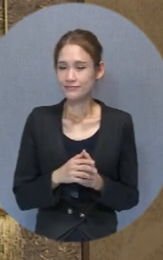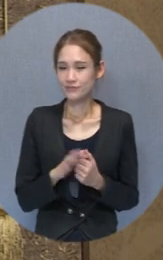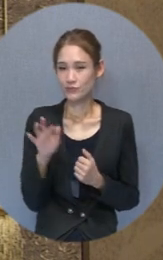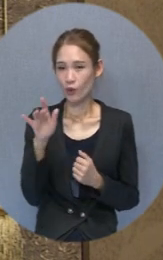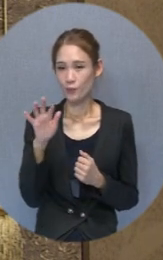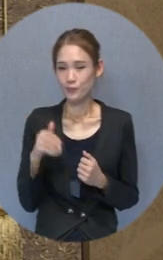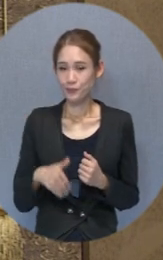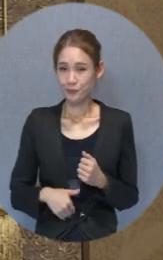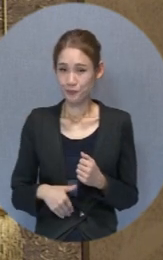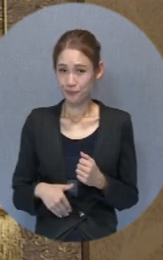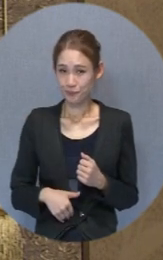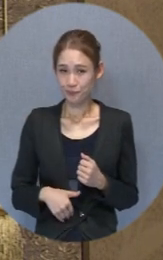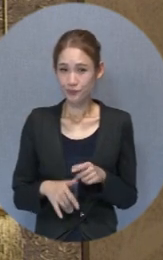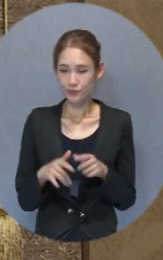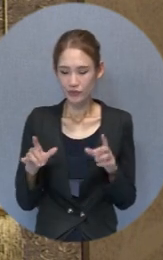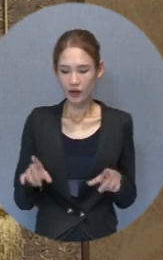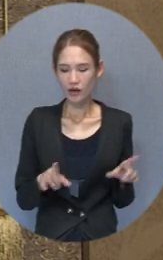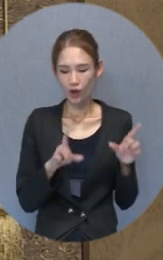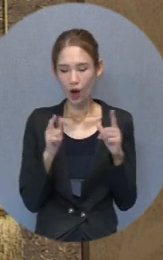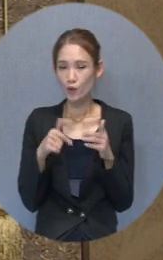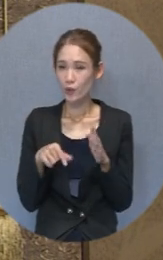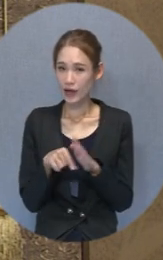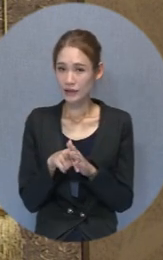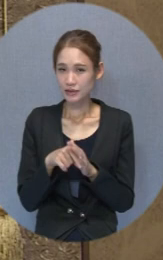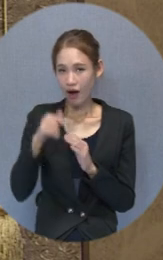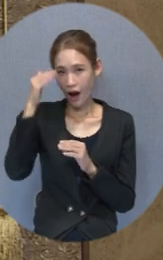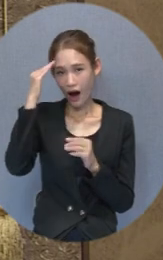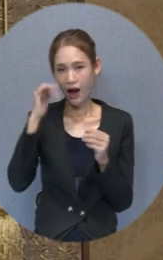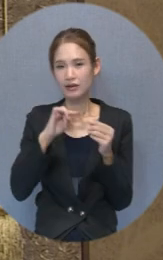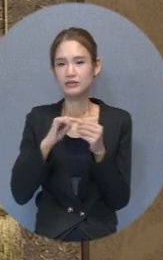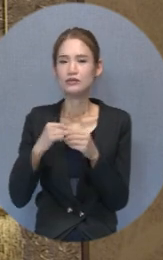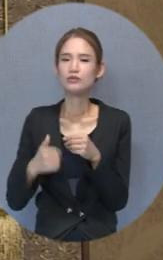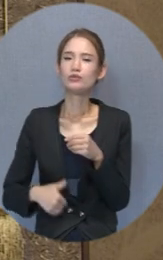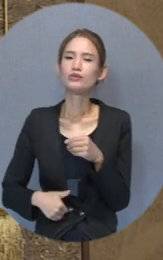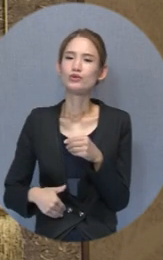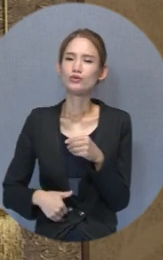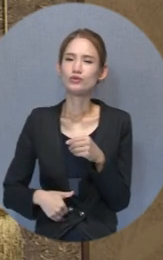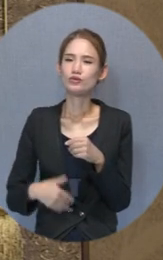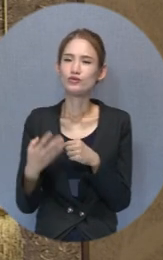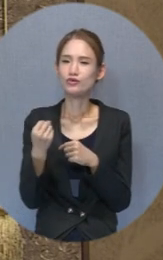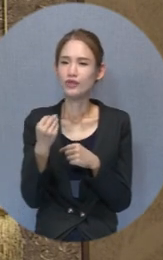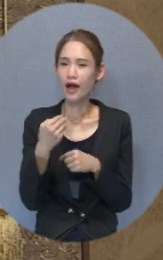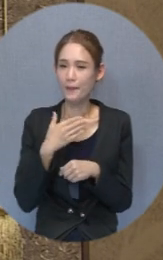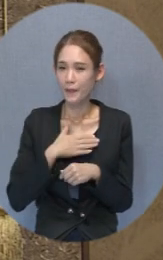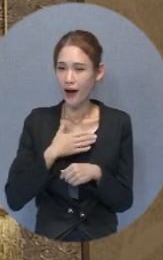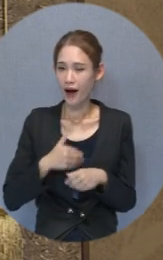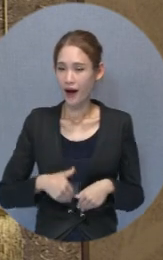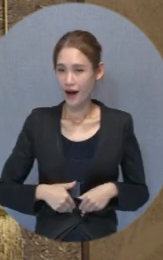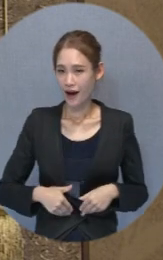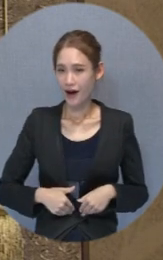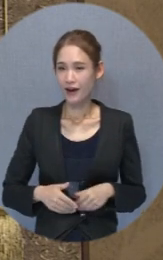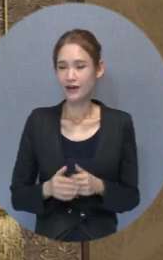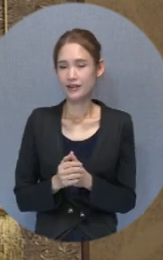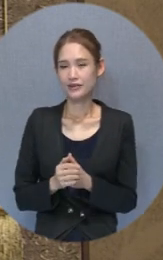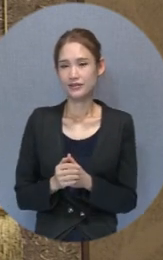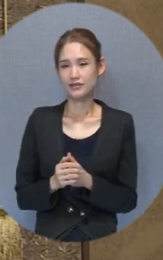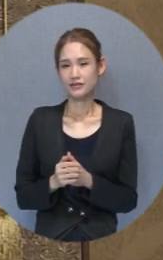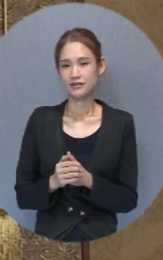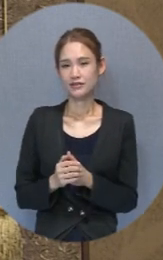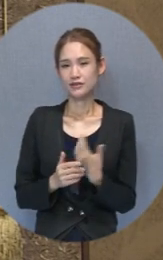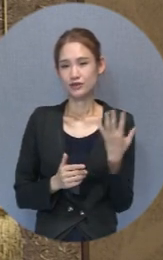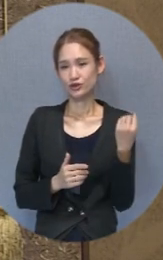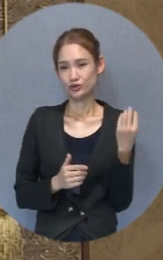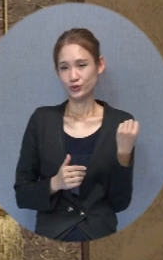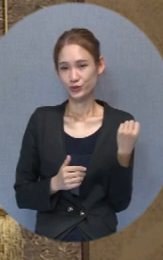알아야 되지만 일상생활을 하려면은 한글도 알아야 되고요. 숫자도 알아야 돼요. 그래서 이렇게